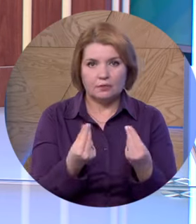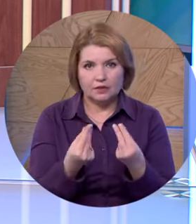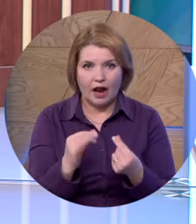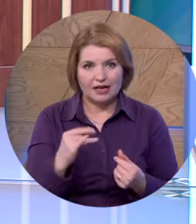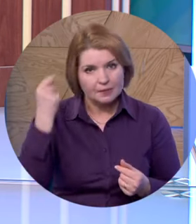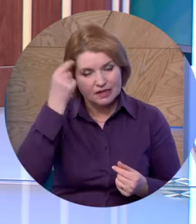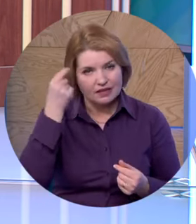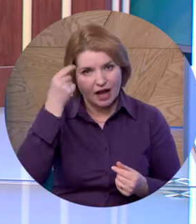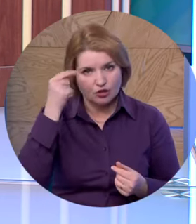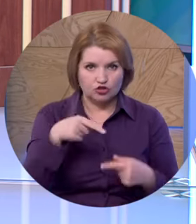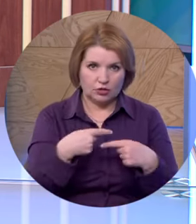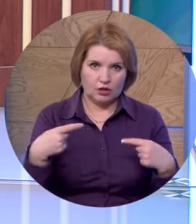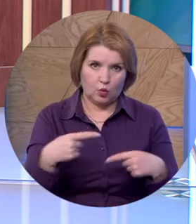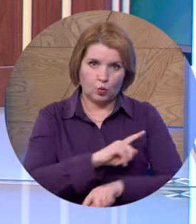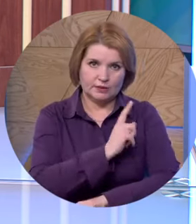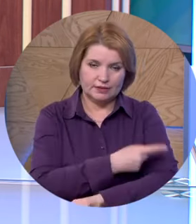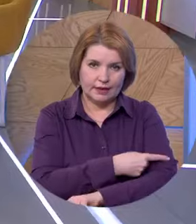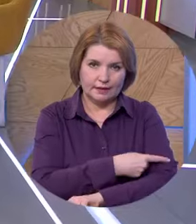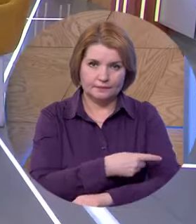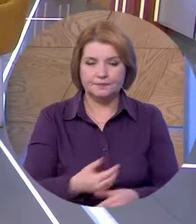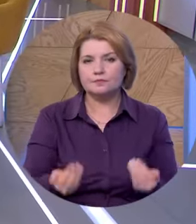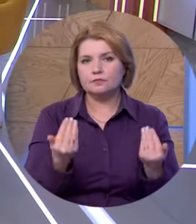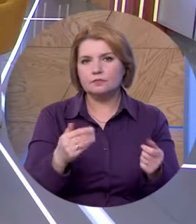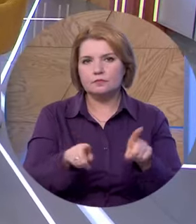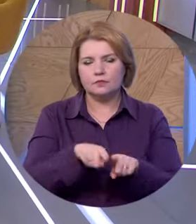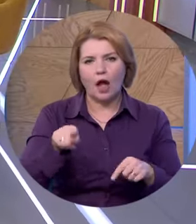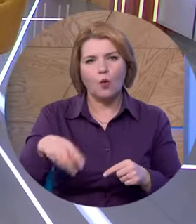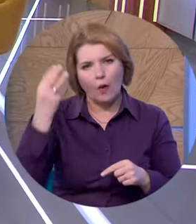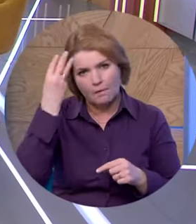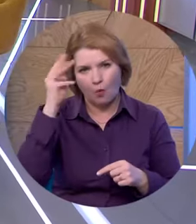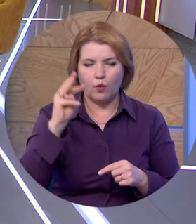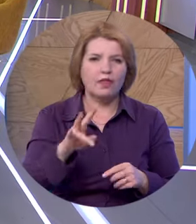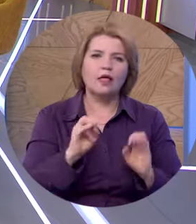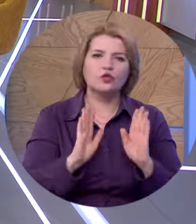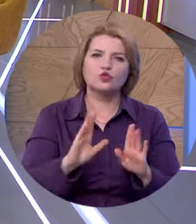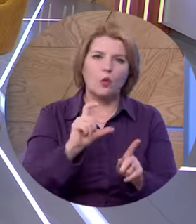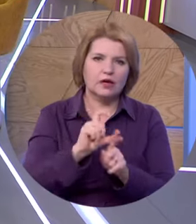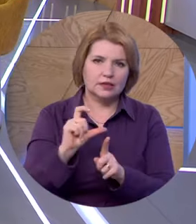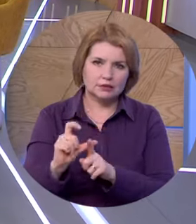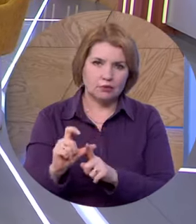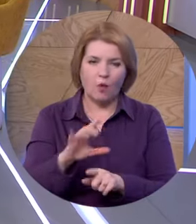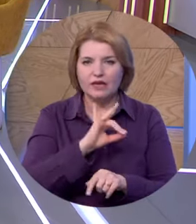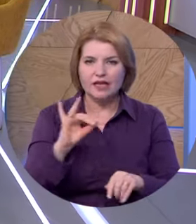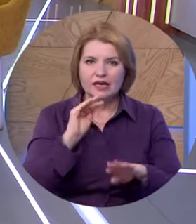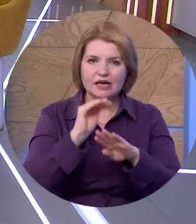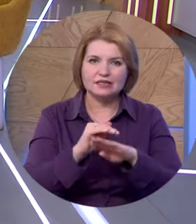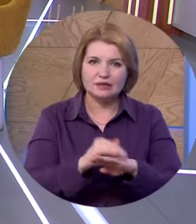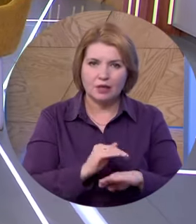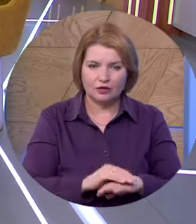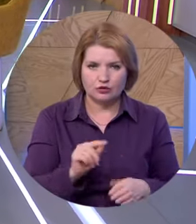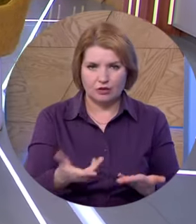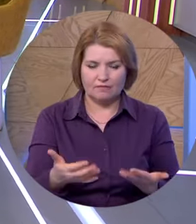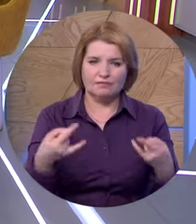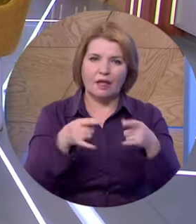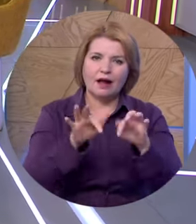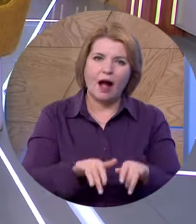усилий. Сейчас очень такое популярное, даже я бы сказала, модное, не то, что только слово, а вообще разоблачение неких абьюзеров